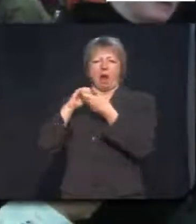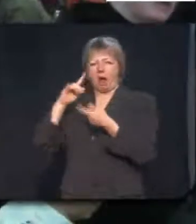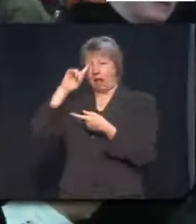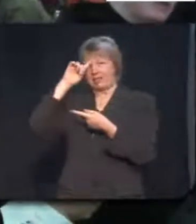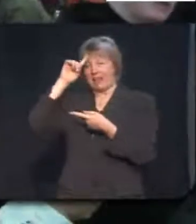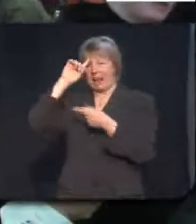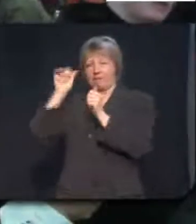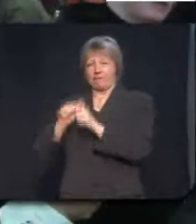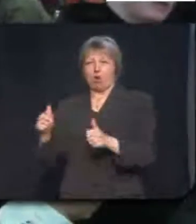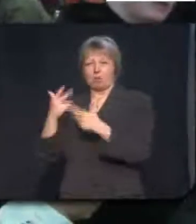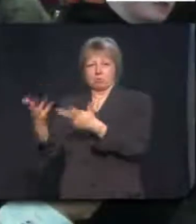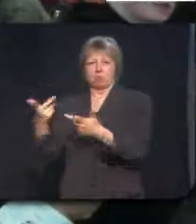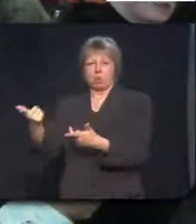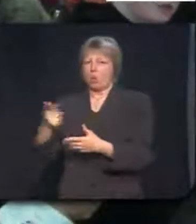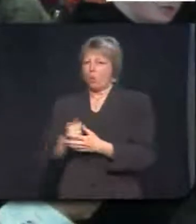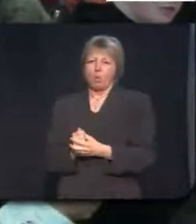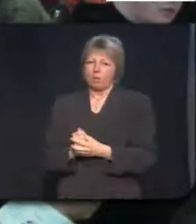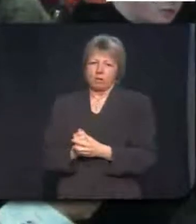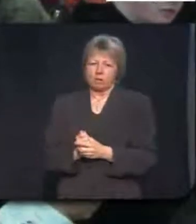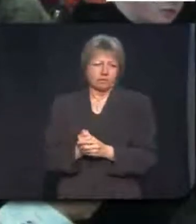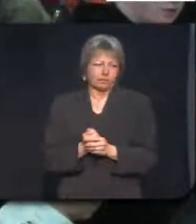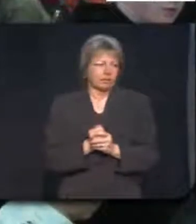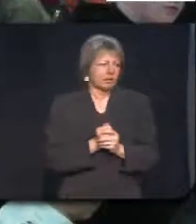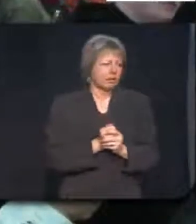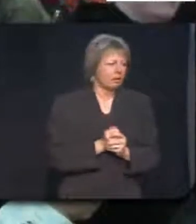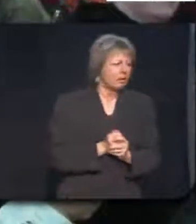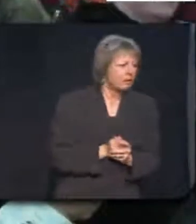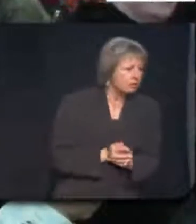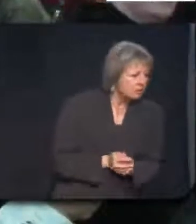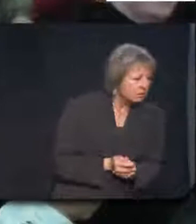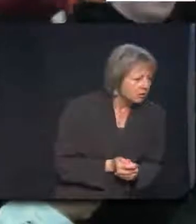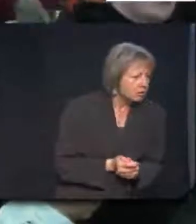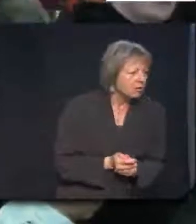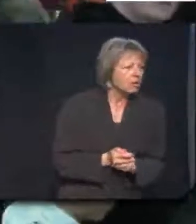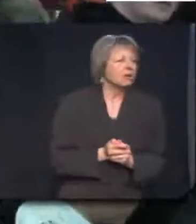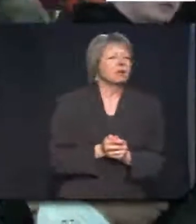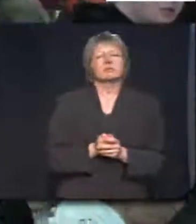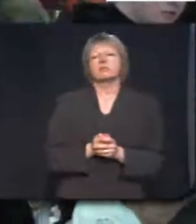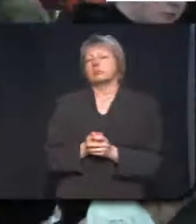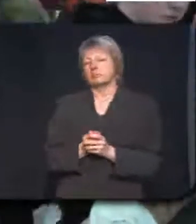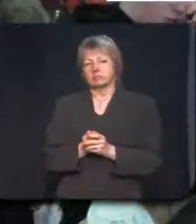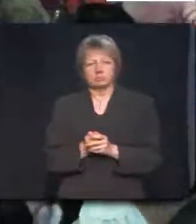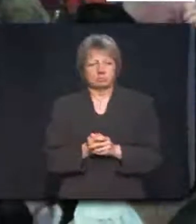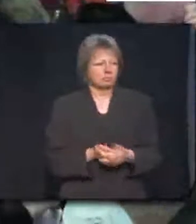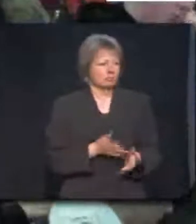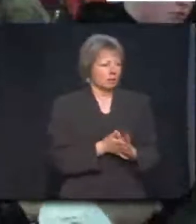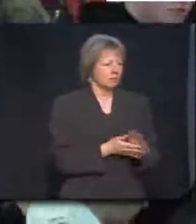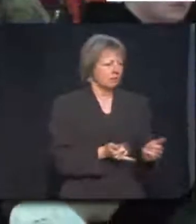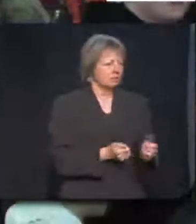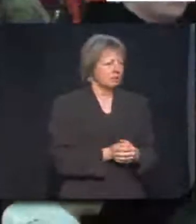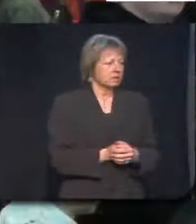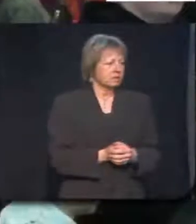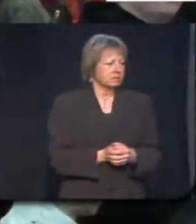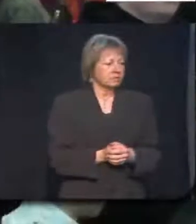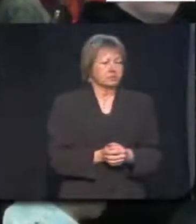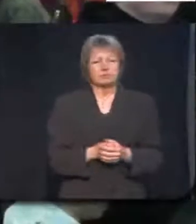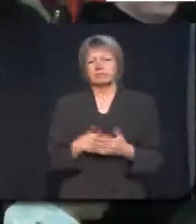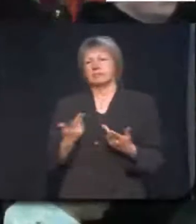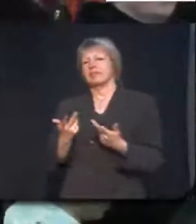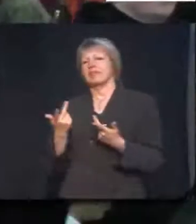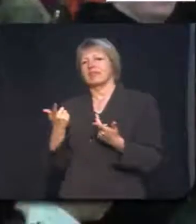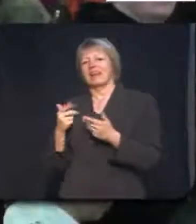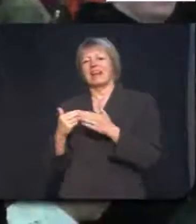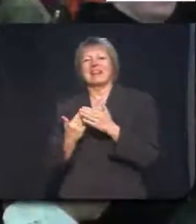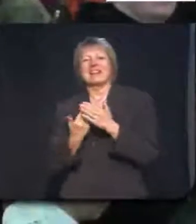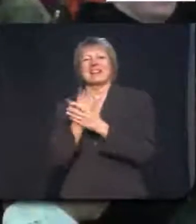europäischen Wesen muss die Welt nicht genießen darüber hinaus könnte ich es auch mit meinem Gewissen nicht vereinbaren dass eine Piraten